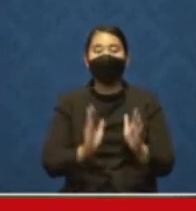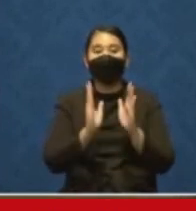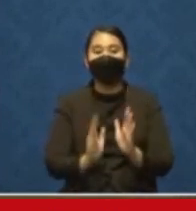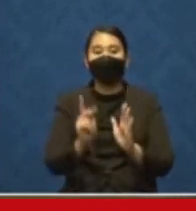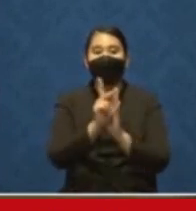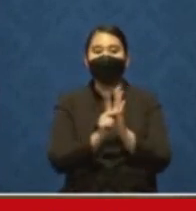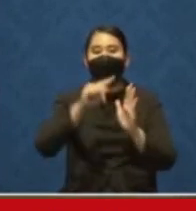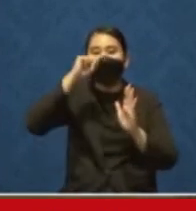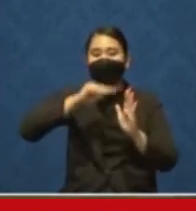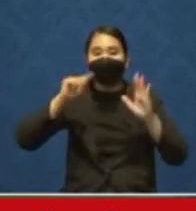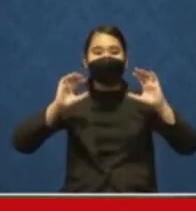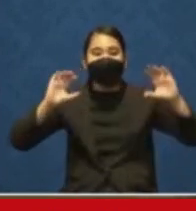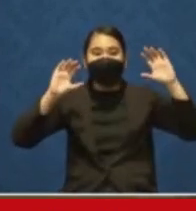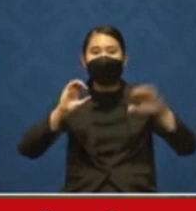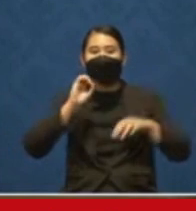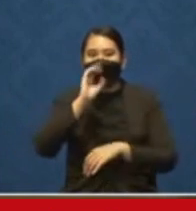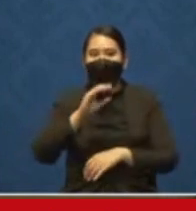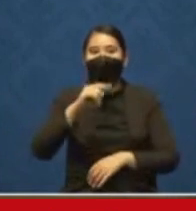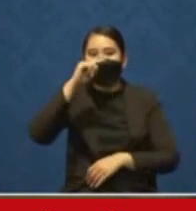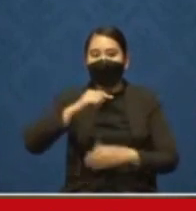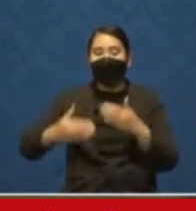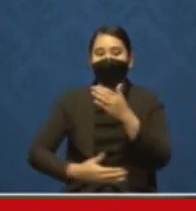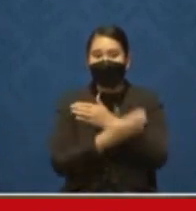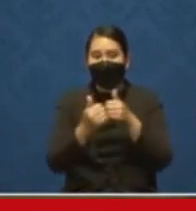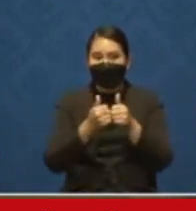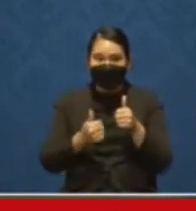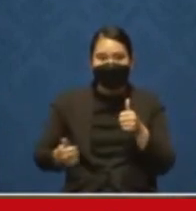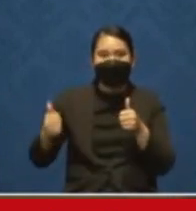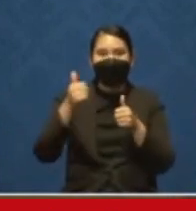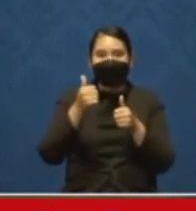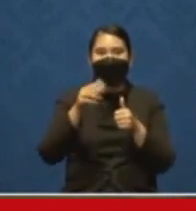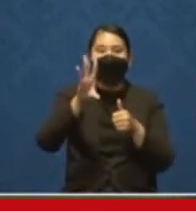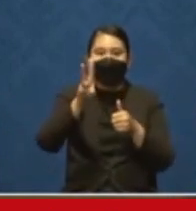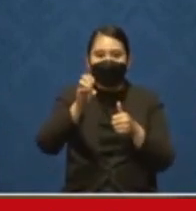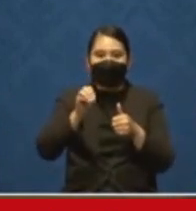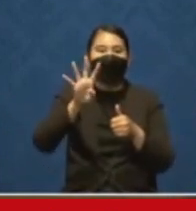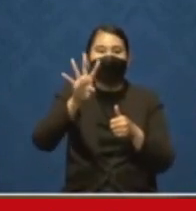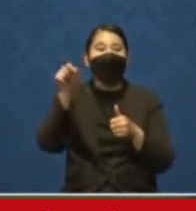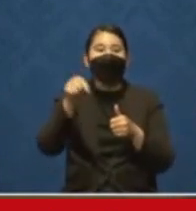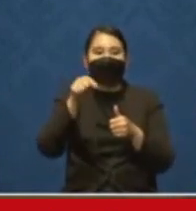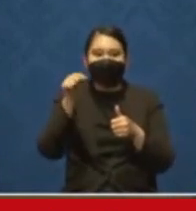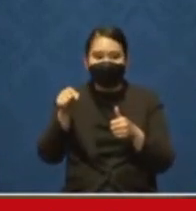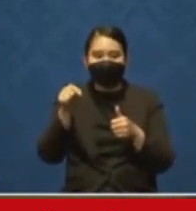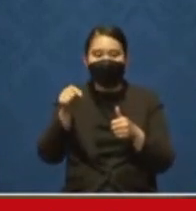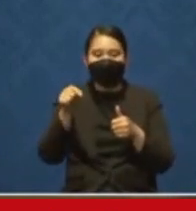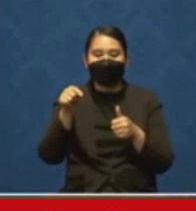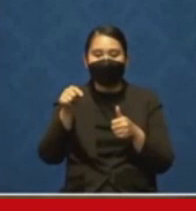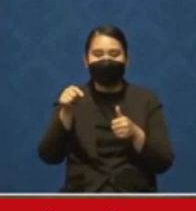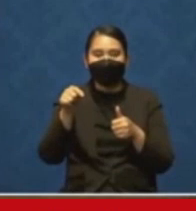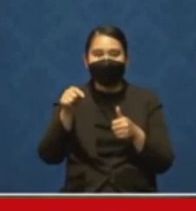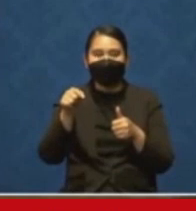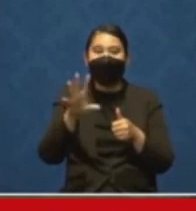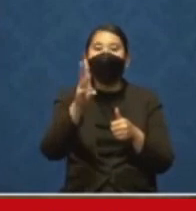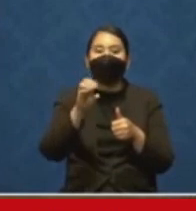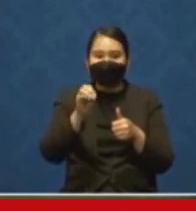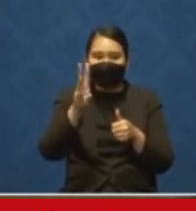อีกแบบคือแบบยังไงผมก็เงี่ยหูฟังท่านบอกว่าและนักกฎหมายไทยที่ประชากรมารัฐบาลใช้บอก